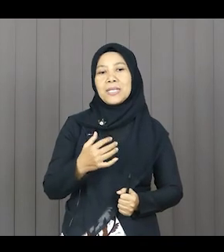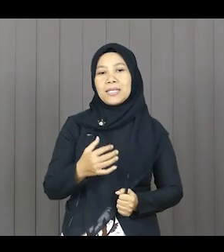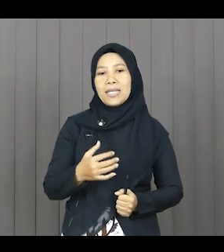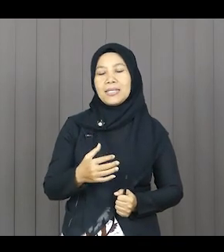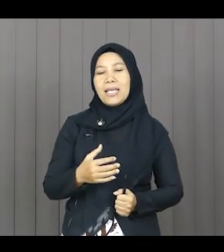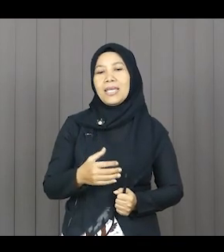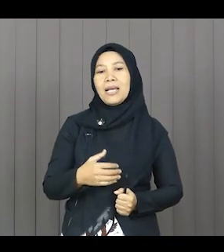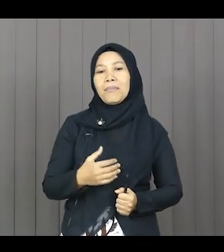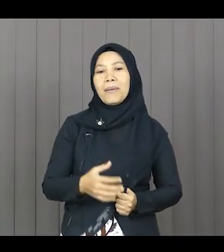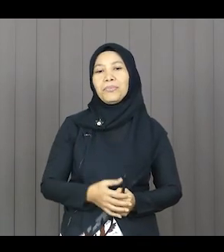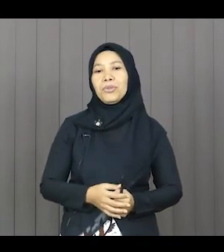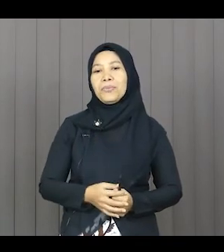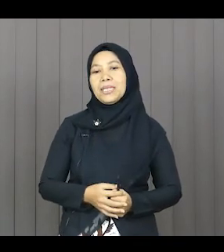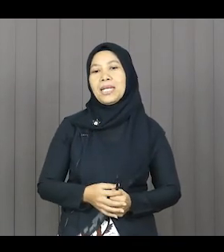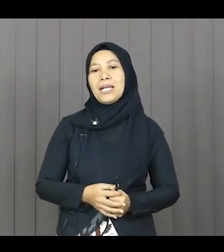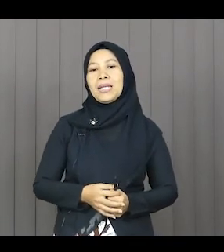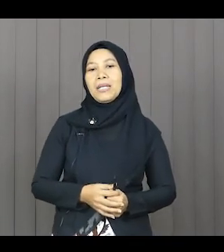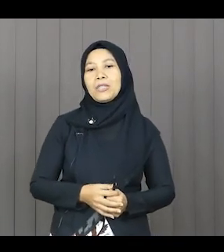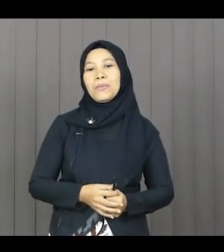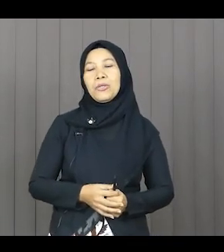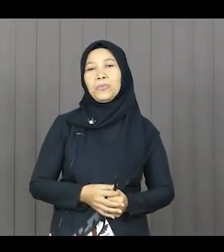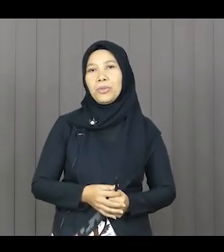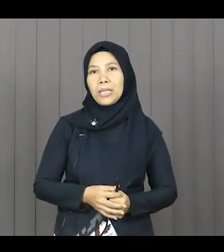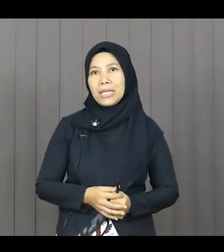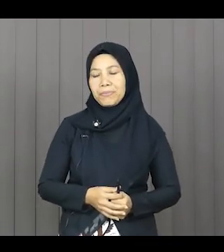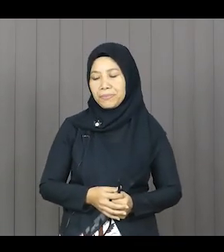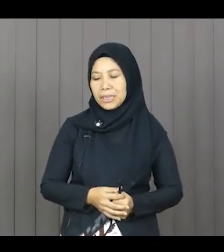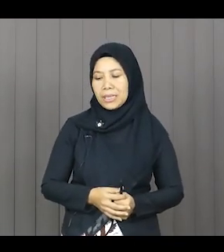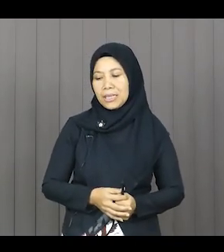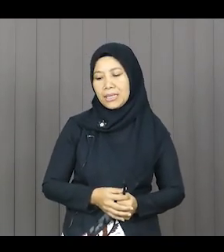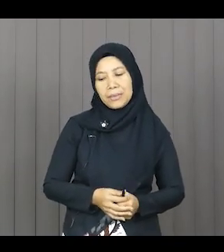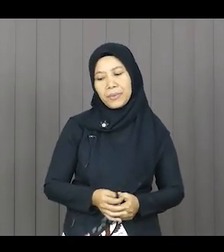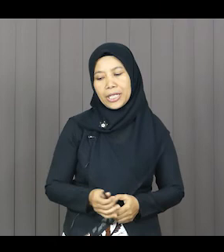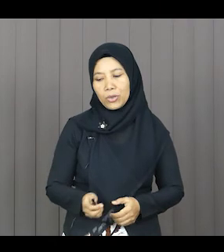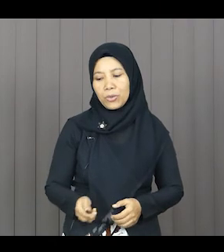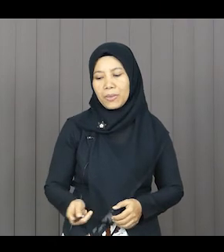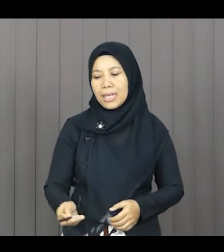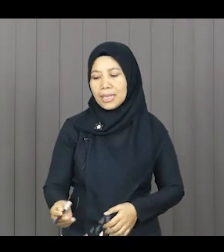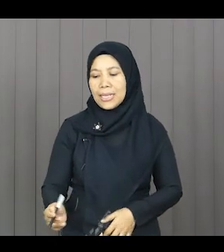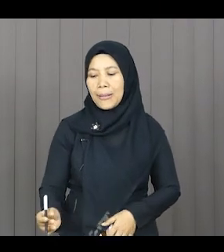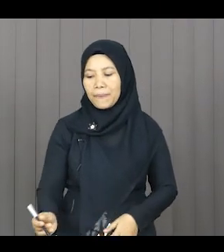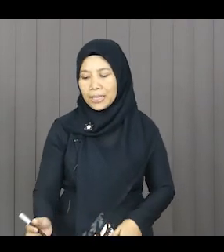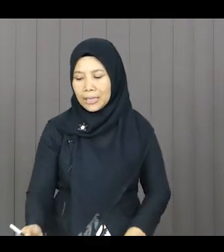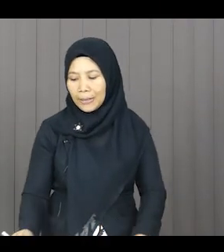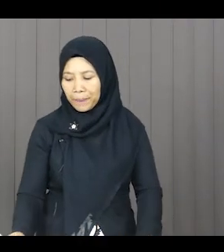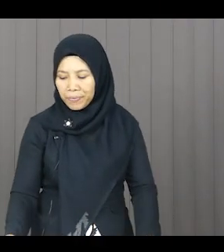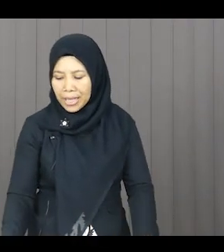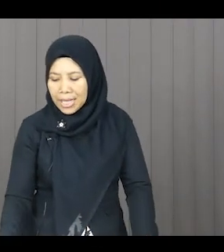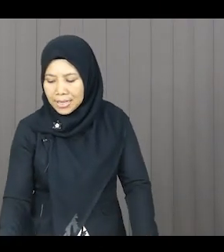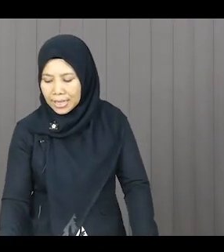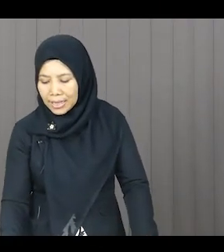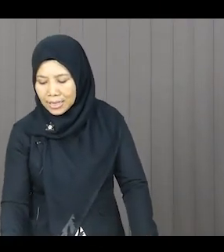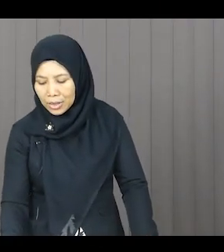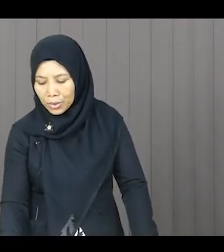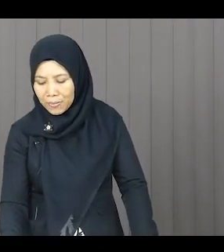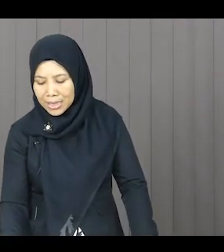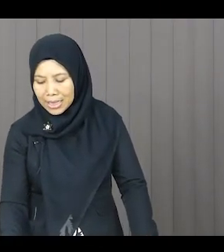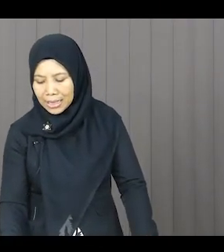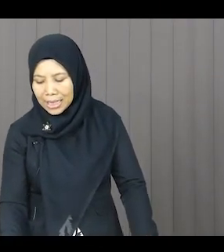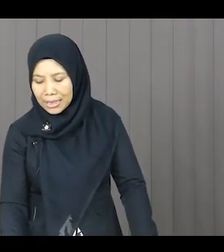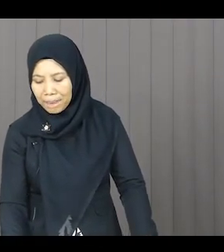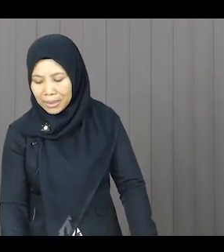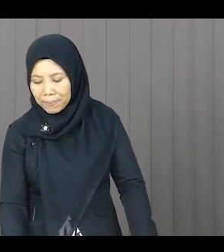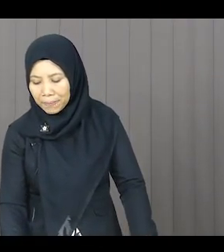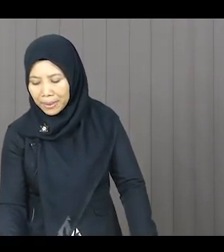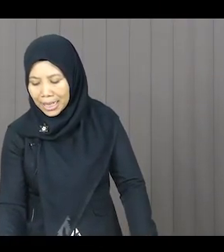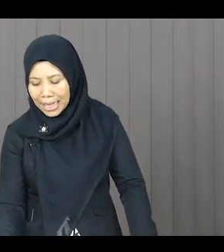entitas bisnis yang mampu menggerakkan atau menumbuhkan perekonomian di dalam negeri, sehingga seluruh